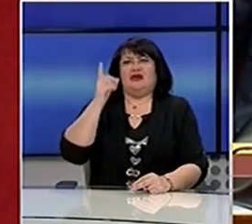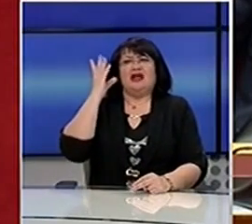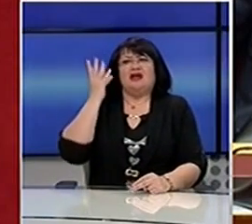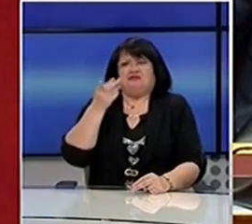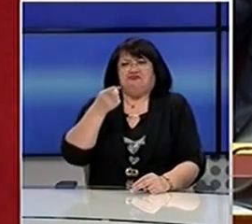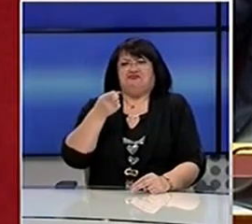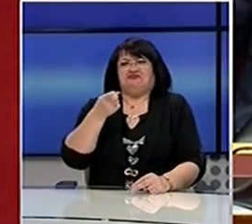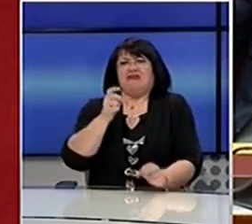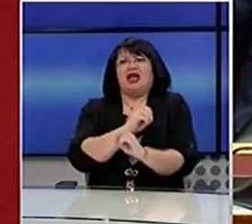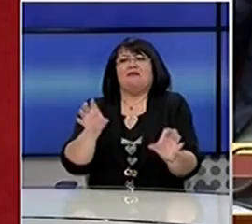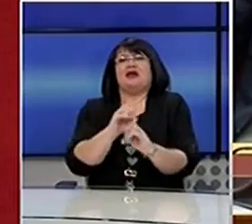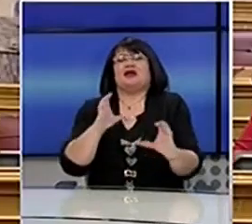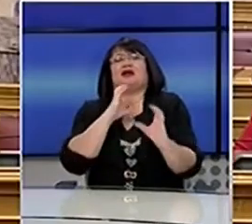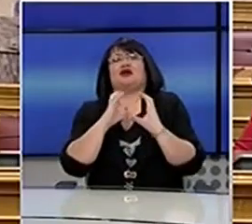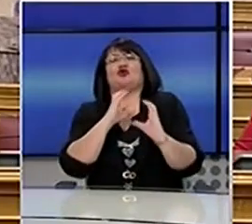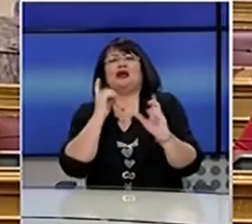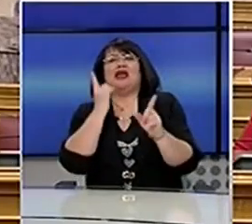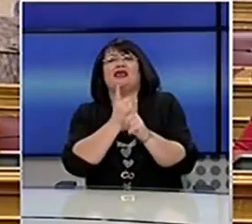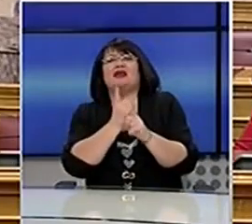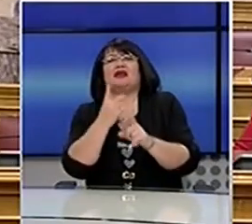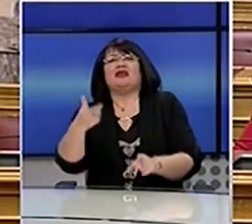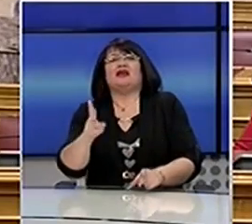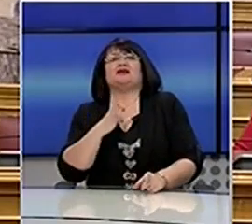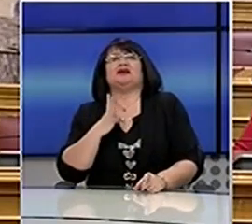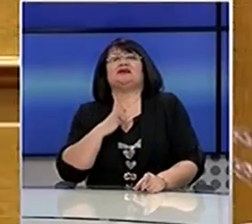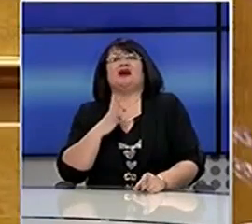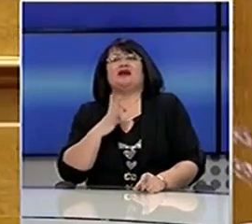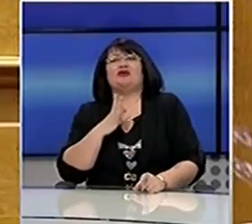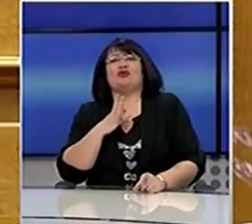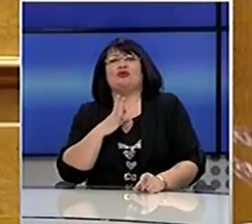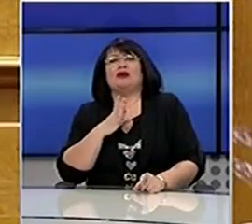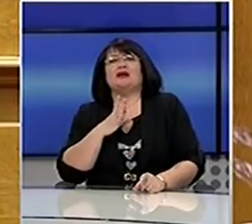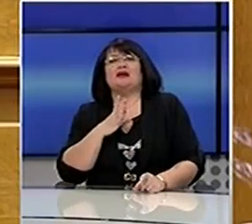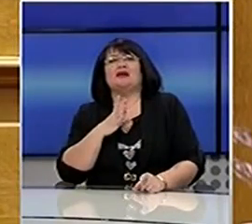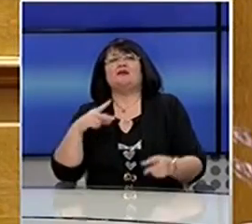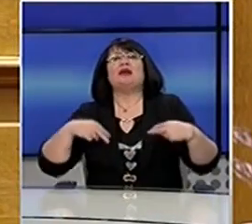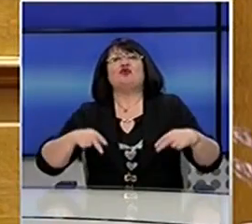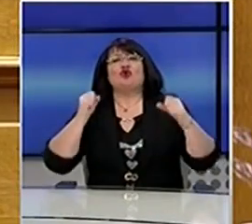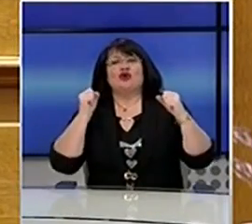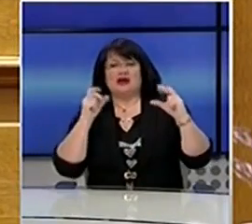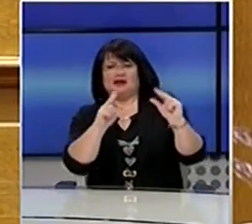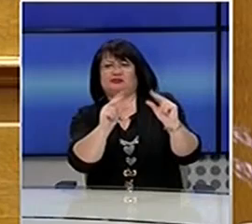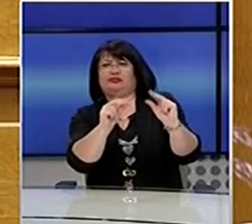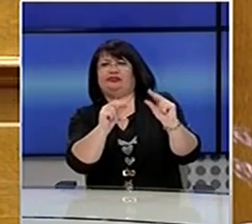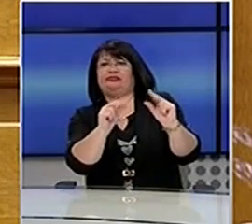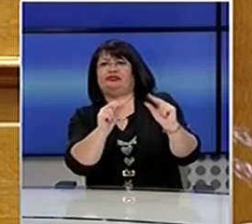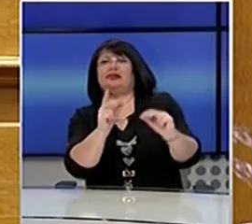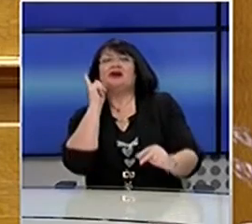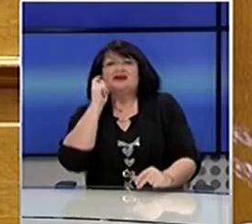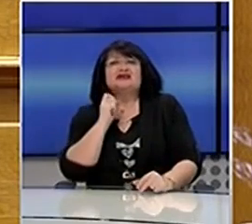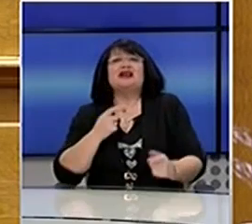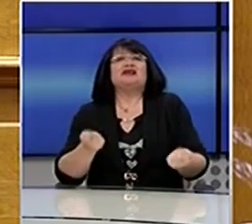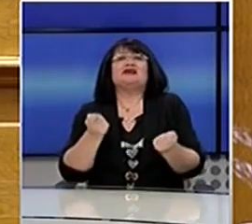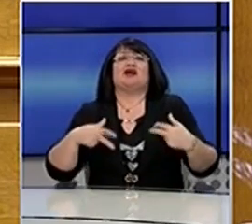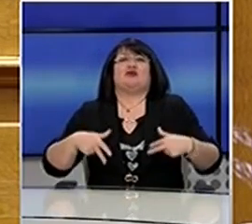ενημέρωση σε επίπεδο των ειδικών σας, των ανθρώπων που έχετε εξουσιοδοτήσει να μιλάνε με το Υπουργείο Υγείας για το τι ακριβώς κάνει